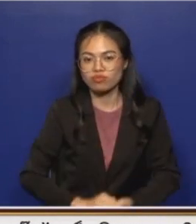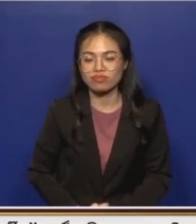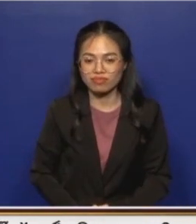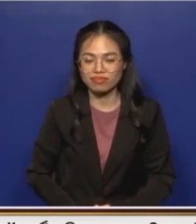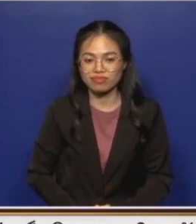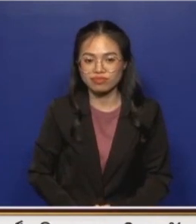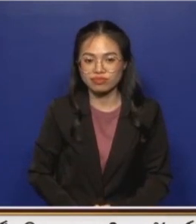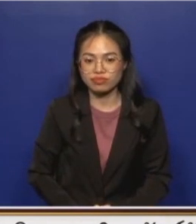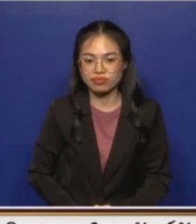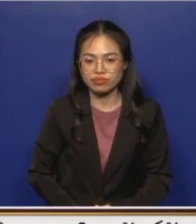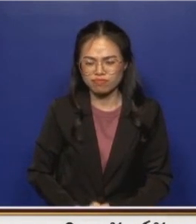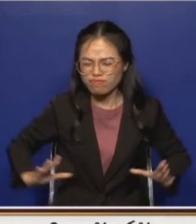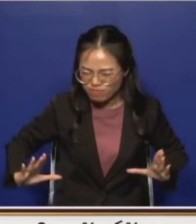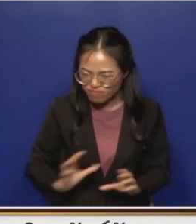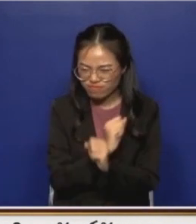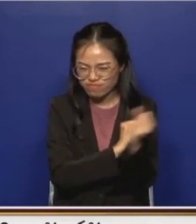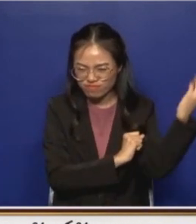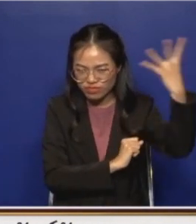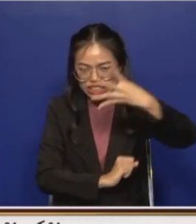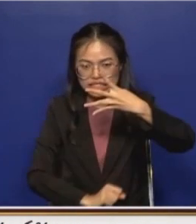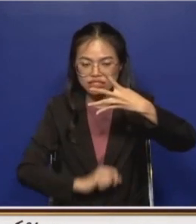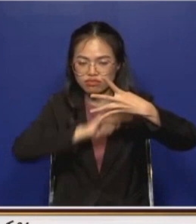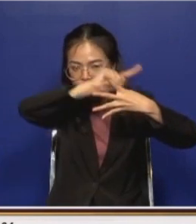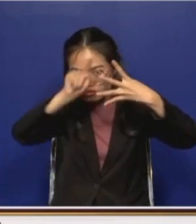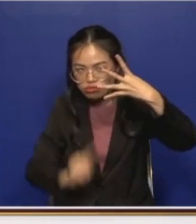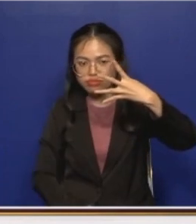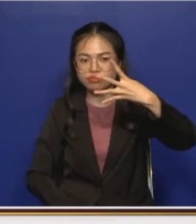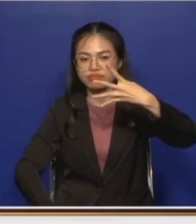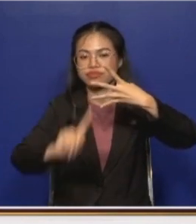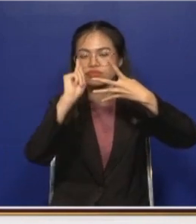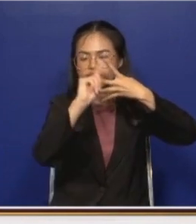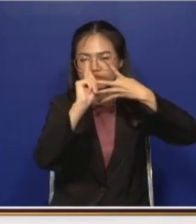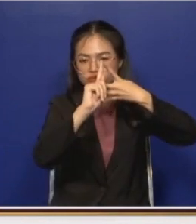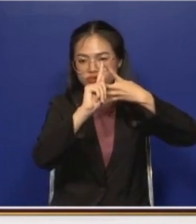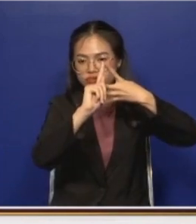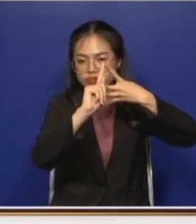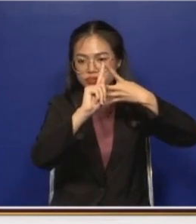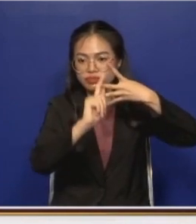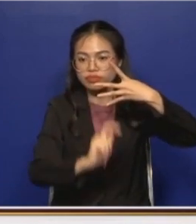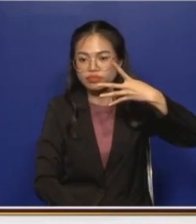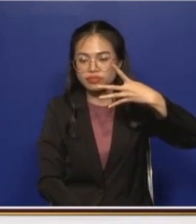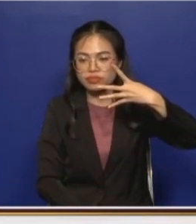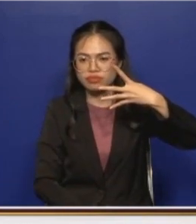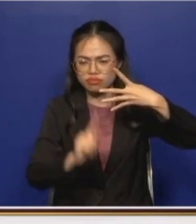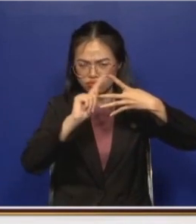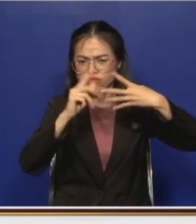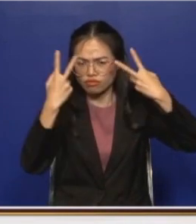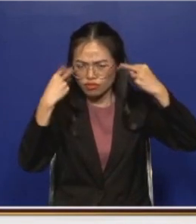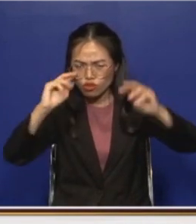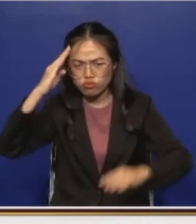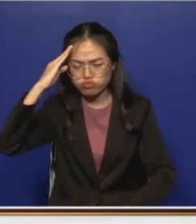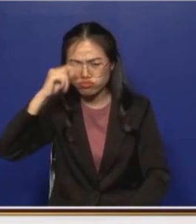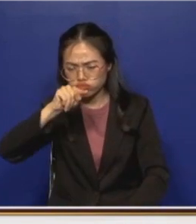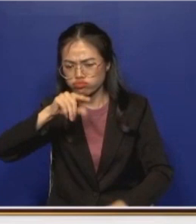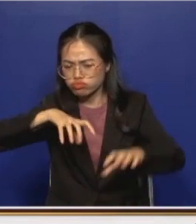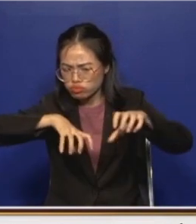ผมสรุปมาให้ดู4บรรทัดอันที่1 นะครับท่านนายกรัฐมนตรีบริหาร